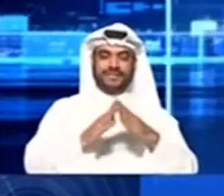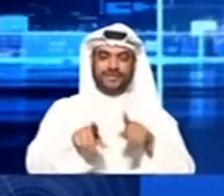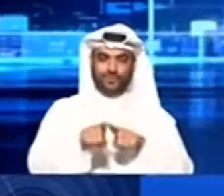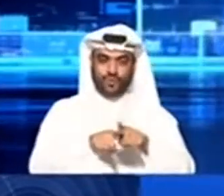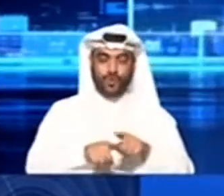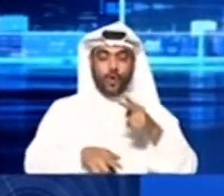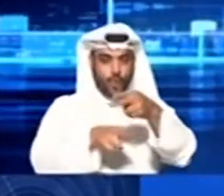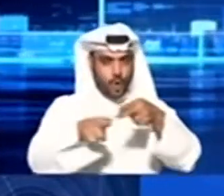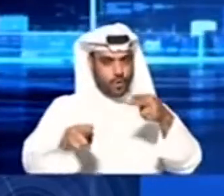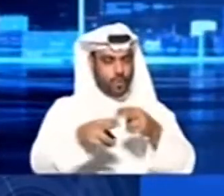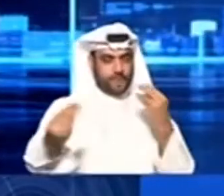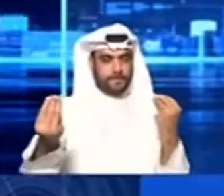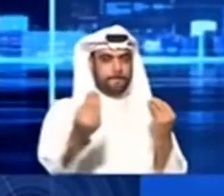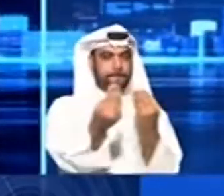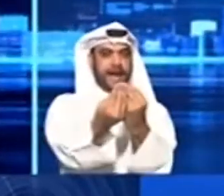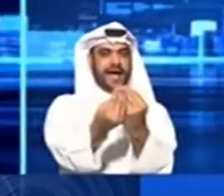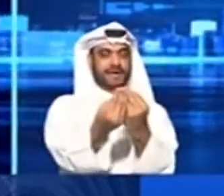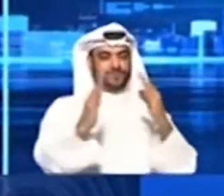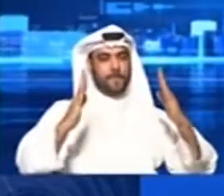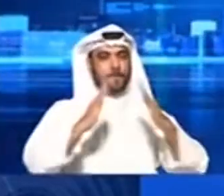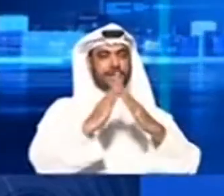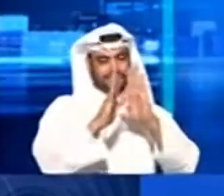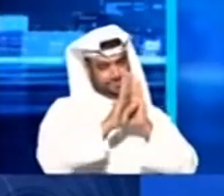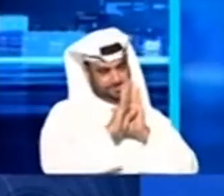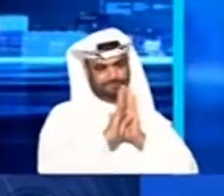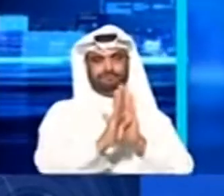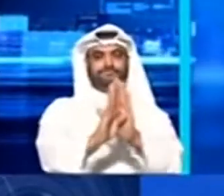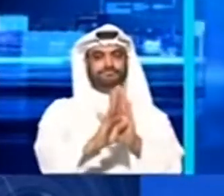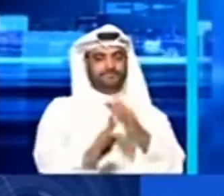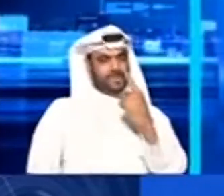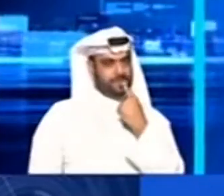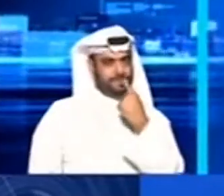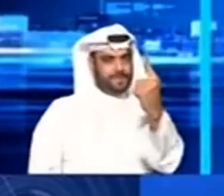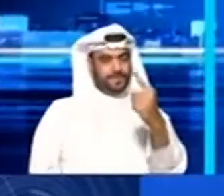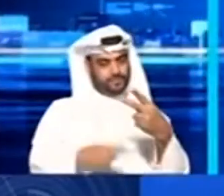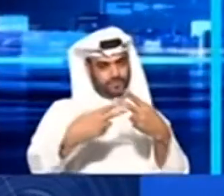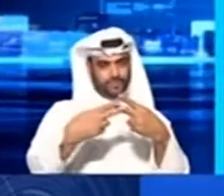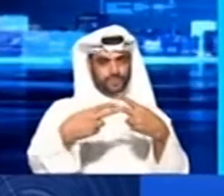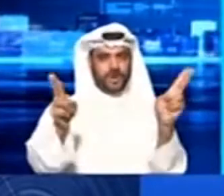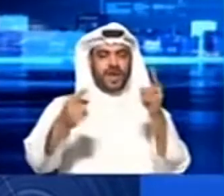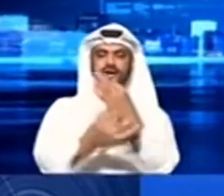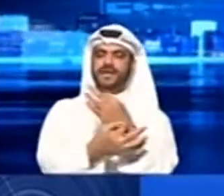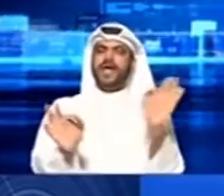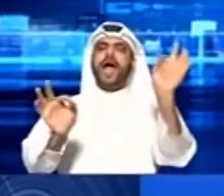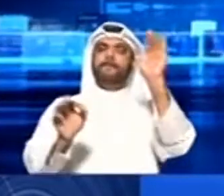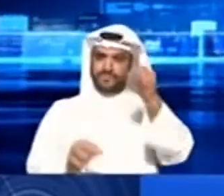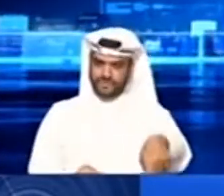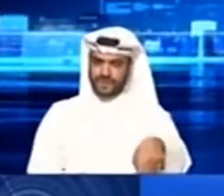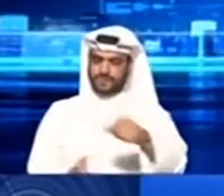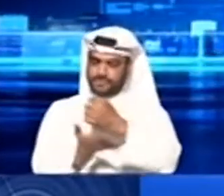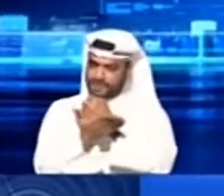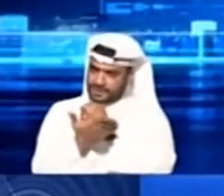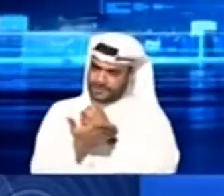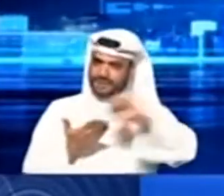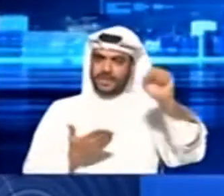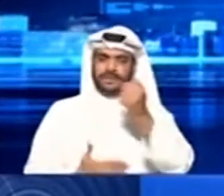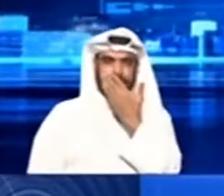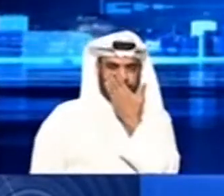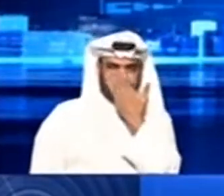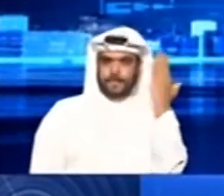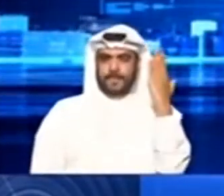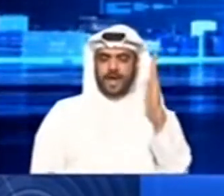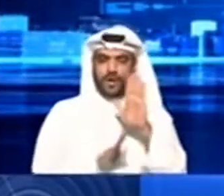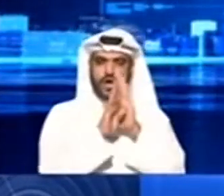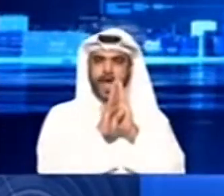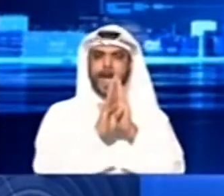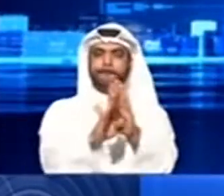وقوف دولة الكويت إلى جانب الأشقاء في جمهورية مصر العربية وتأييدها في كل ما تتخذه من إجراءات لحماية